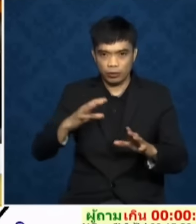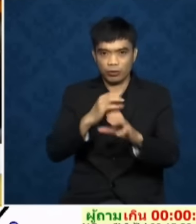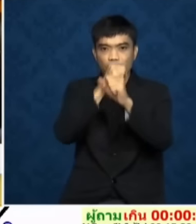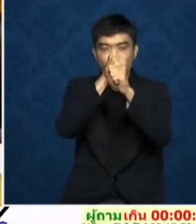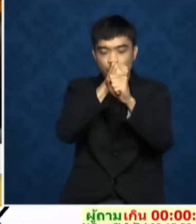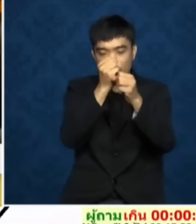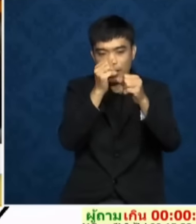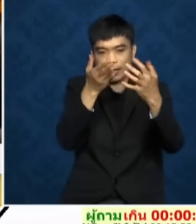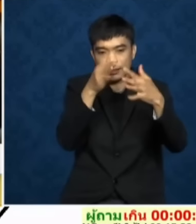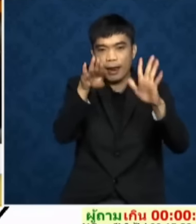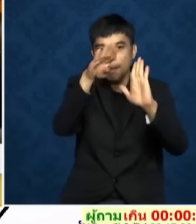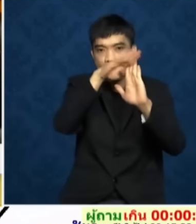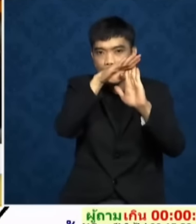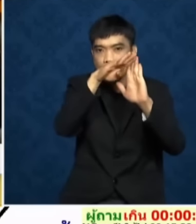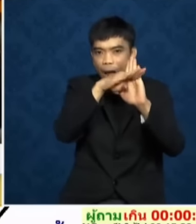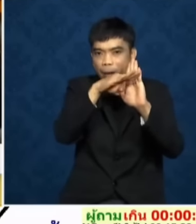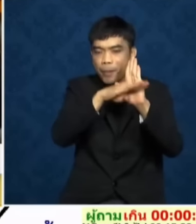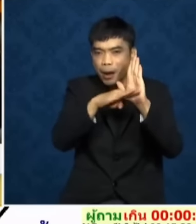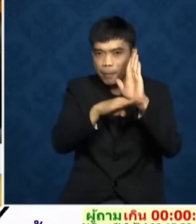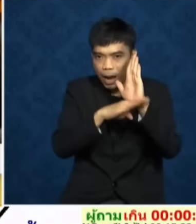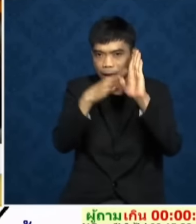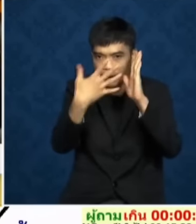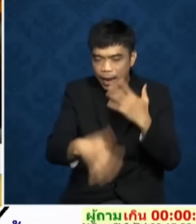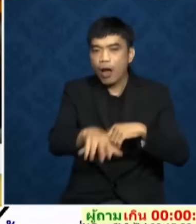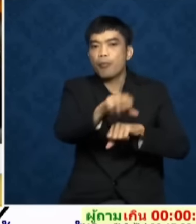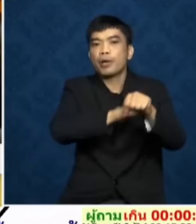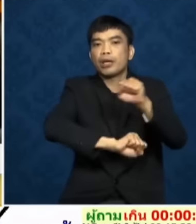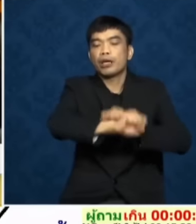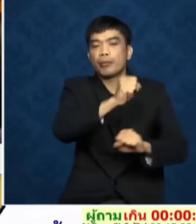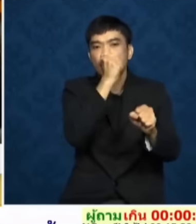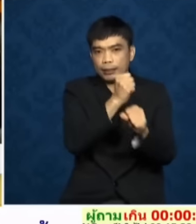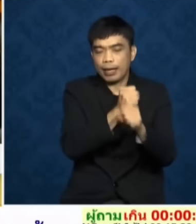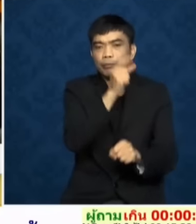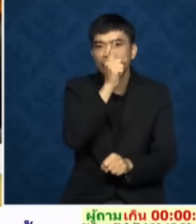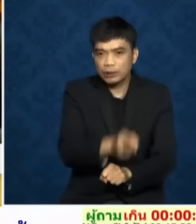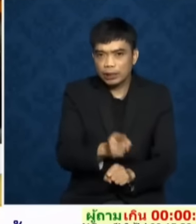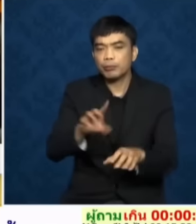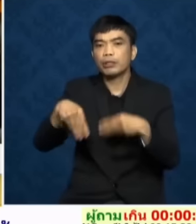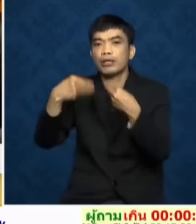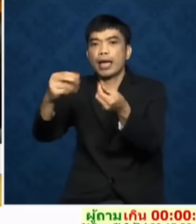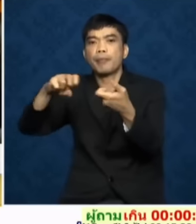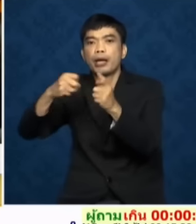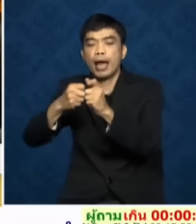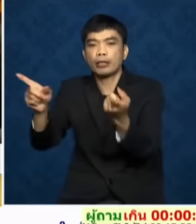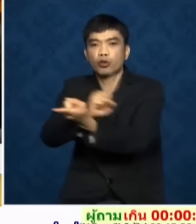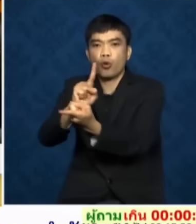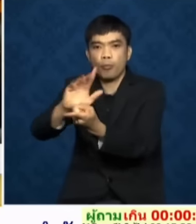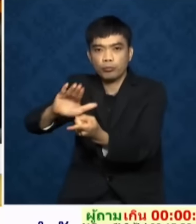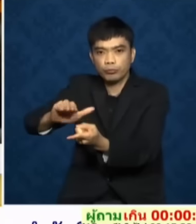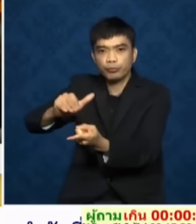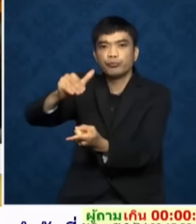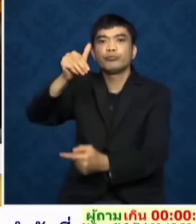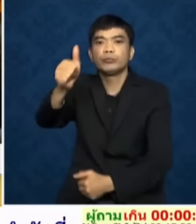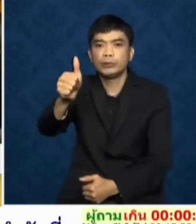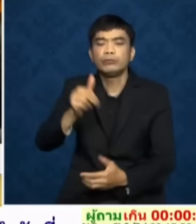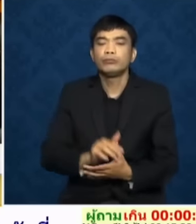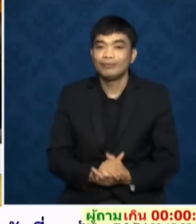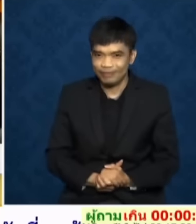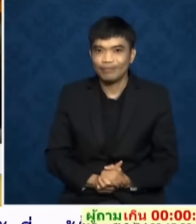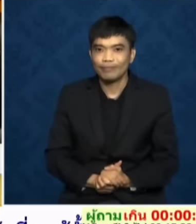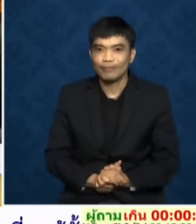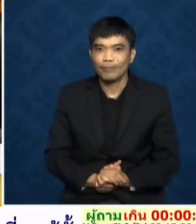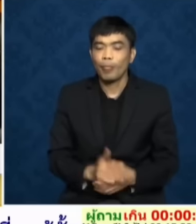าปฏิบัติมันก็จะทำให้ความขัดแย้งในสังคมนะครับปัญหาของสังคมเนี่ยมันดียิ่งขึ้นนะครับเพราะนั้นผมคิดว่